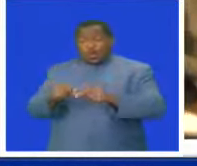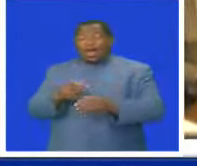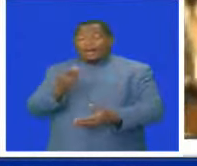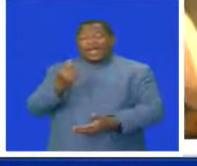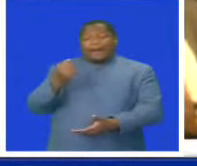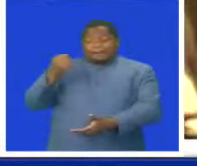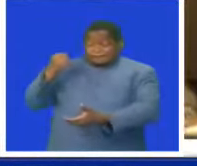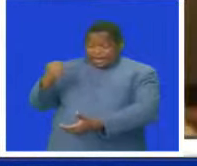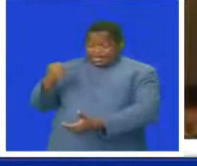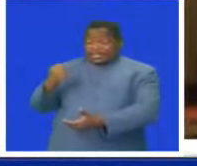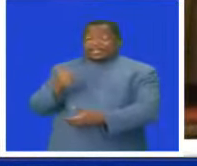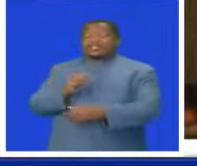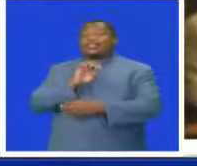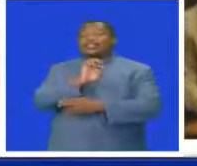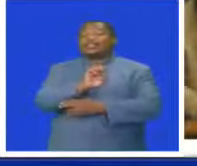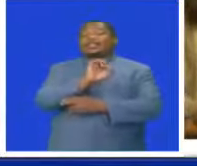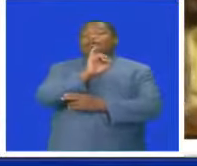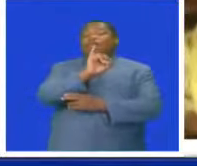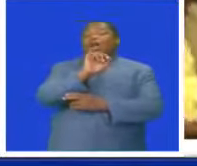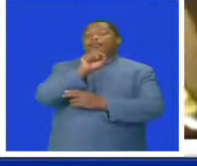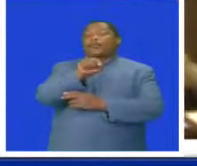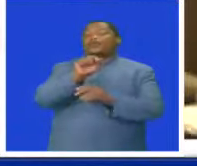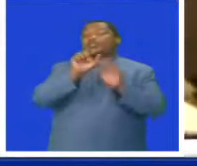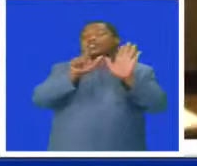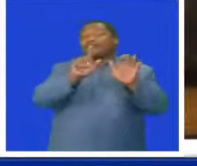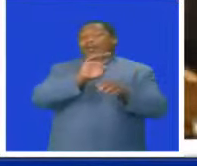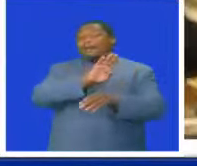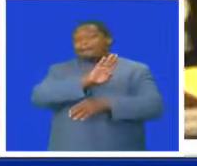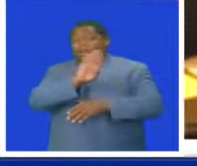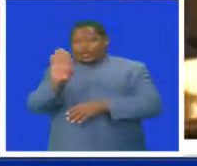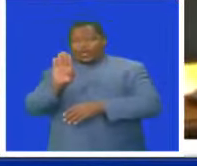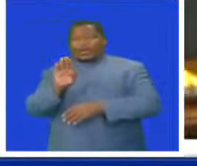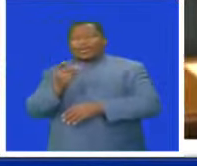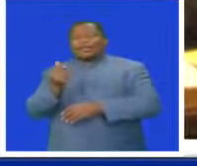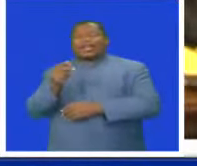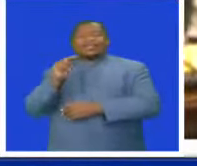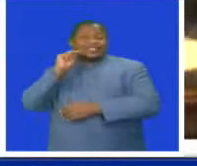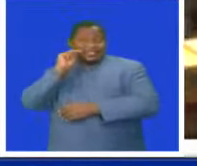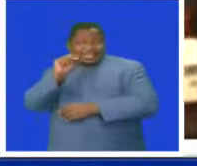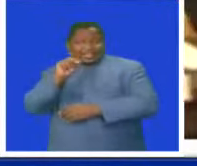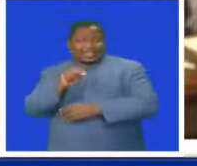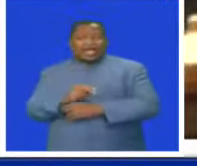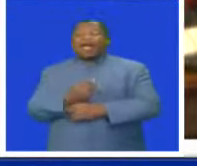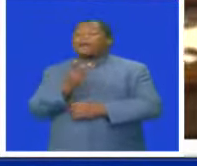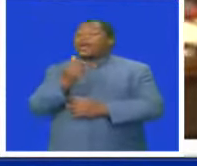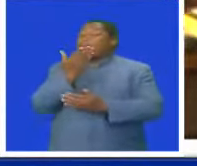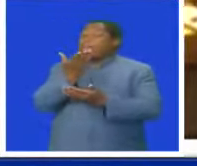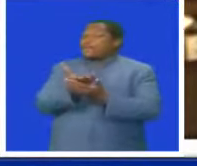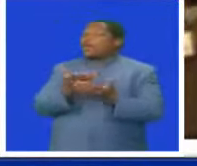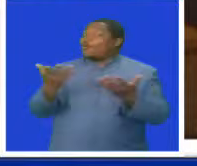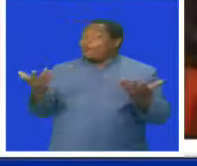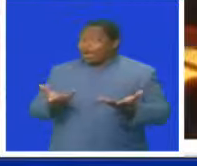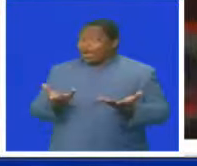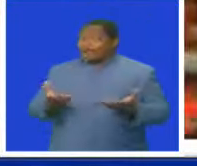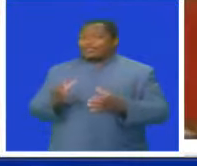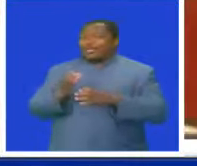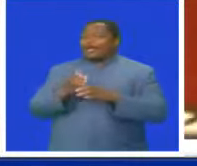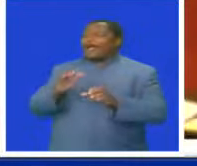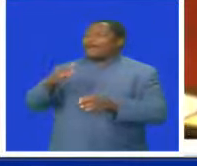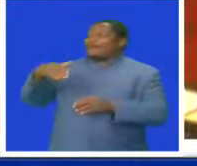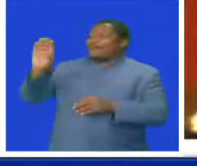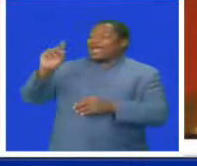eMalangeni. Le mali lena ke itawubolekwa khona ebhange laseNdiya kanti ke itawuqala ukubhadalwa